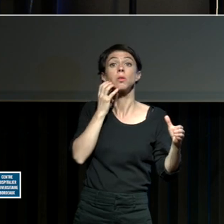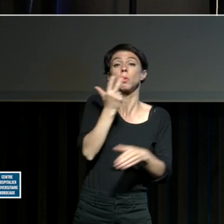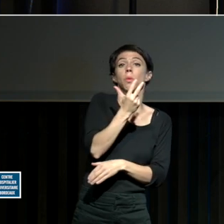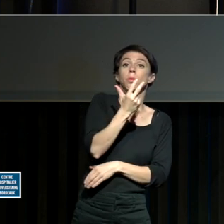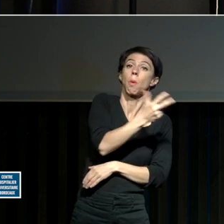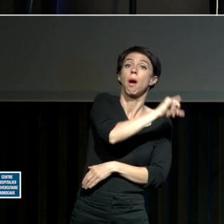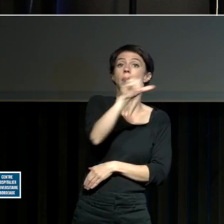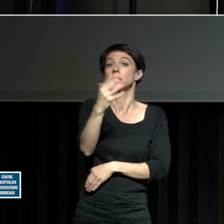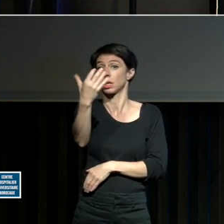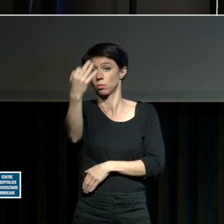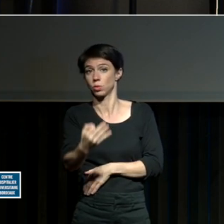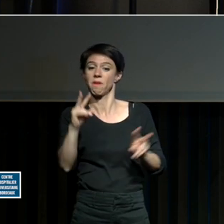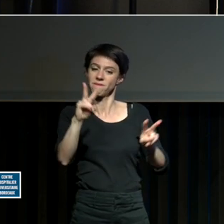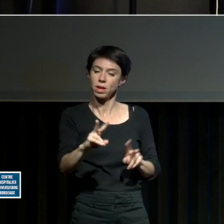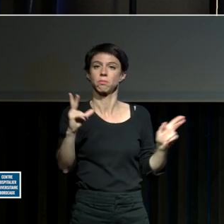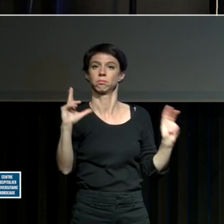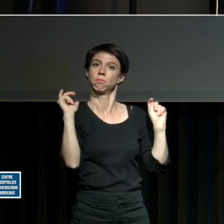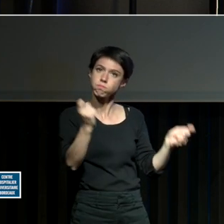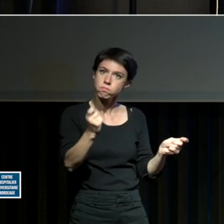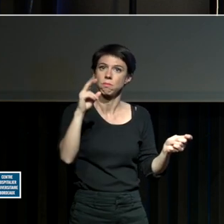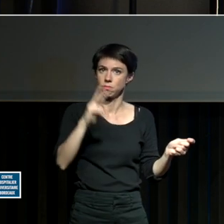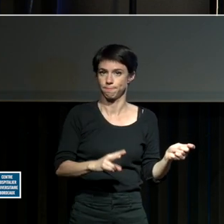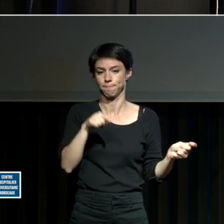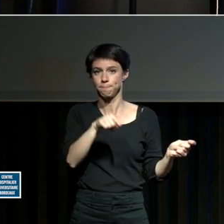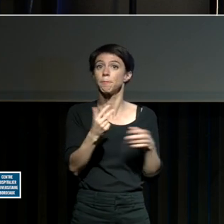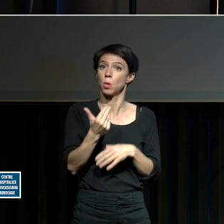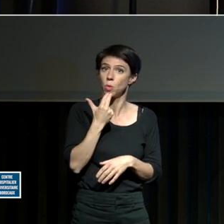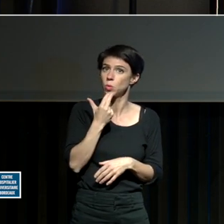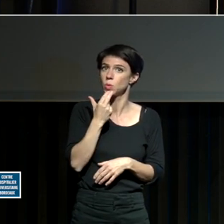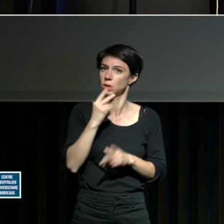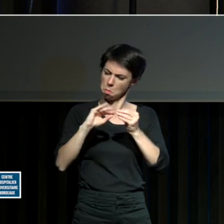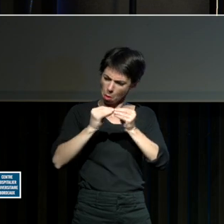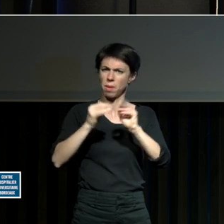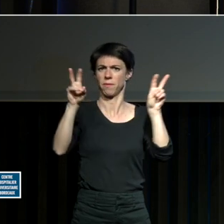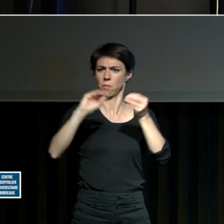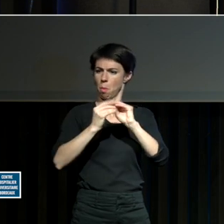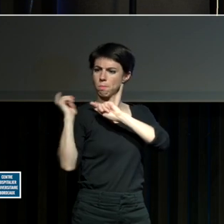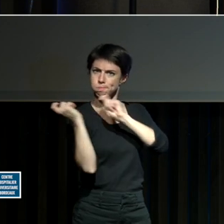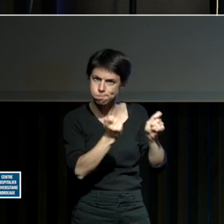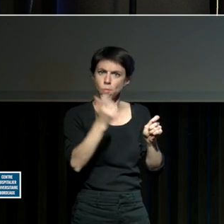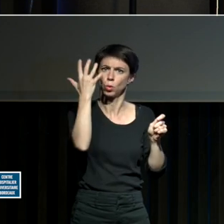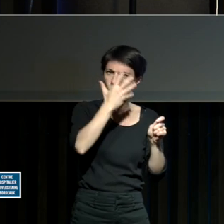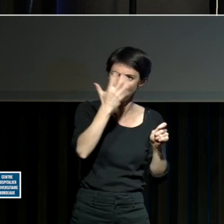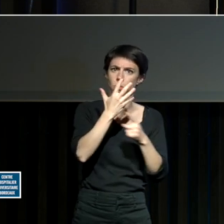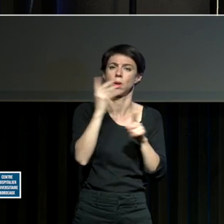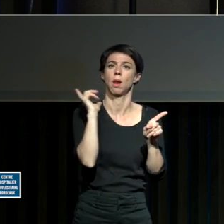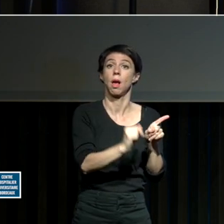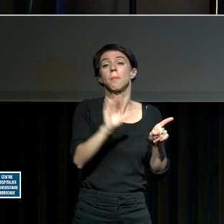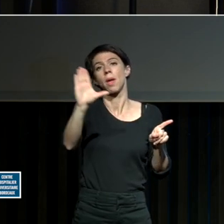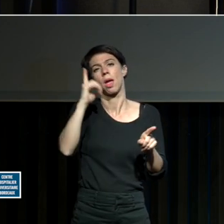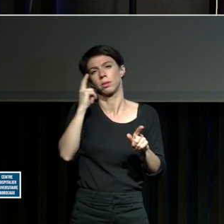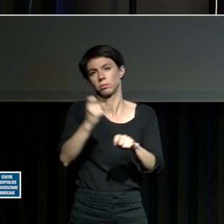présenteraient une problématique, un usage problématique du jeu, mais ce sont des données qui vraiment nécessitent